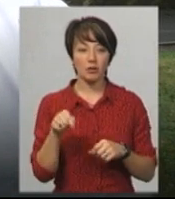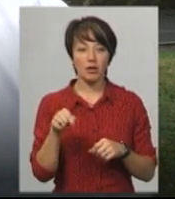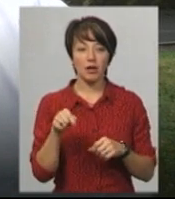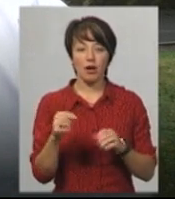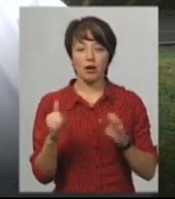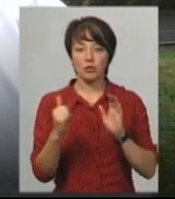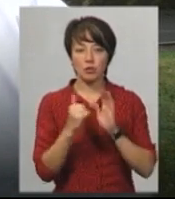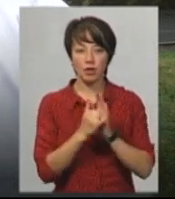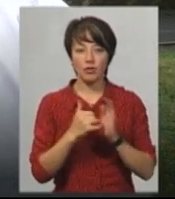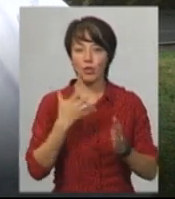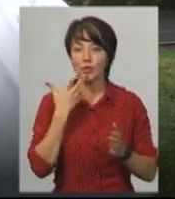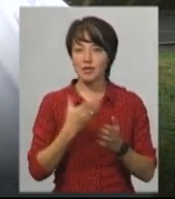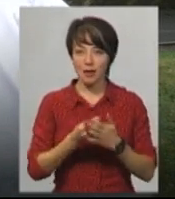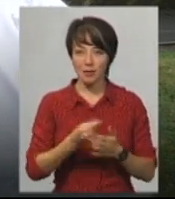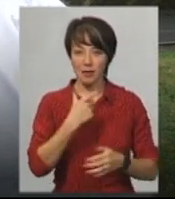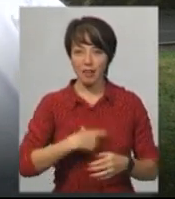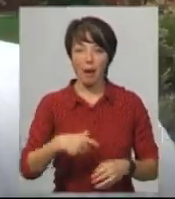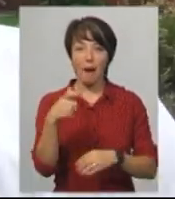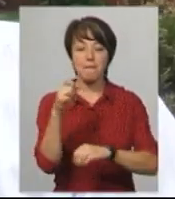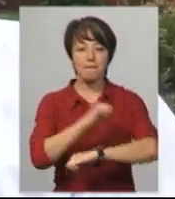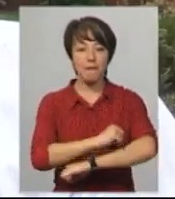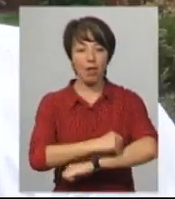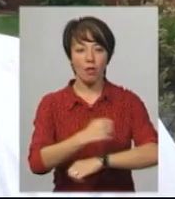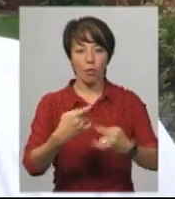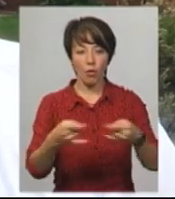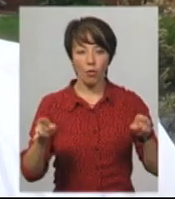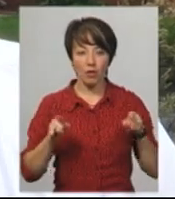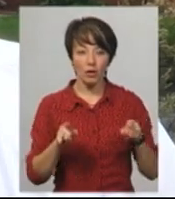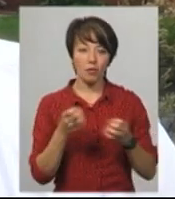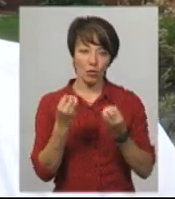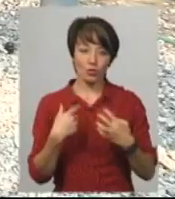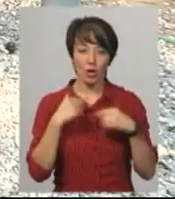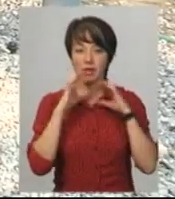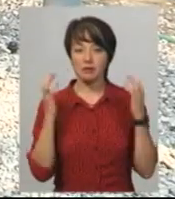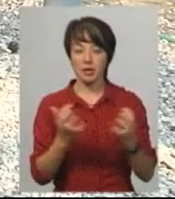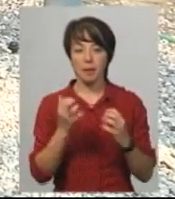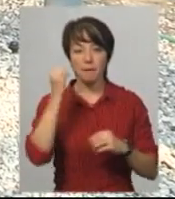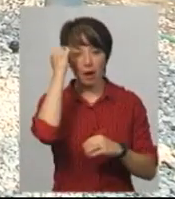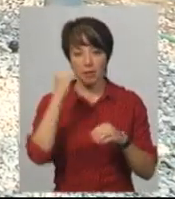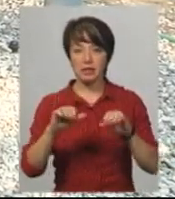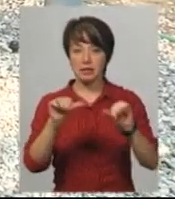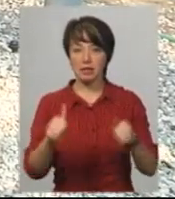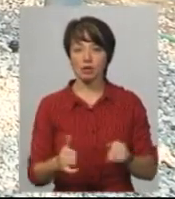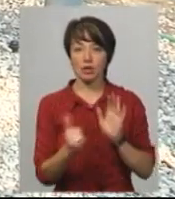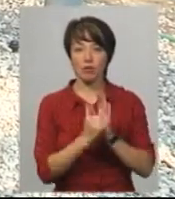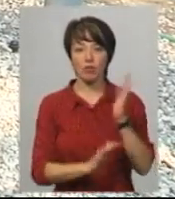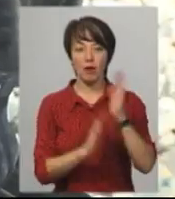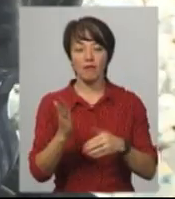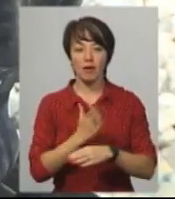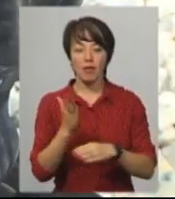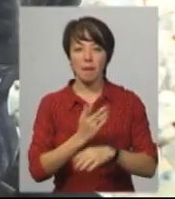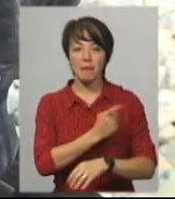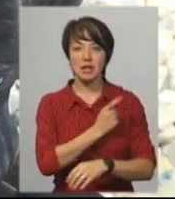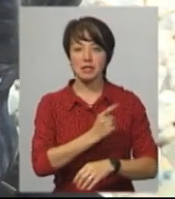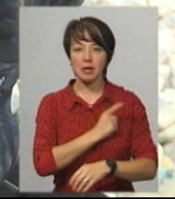себе на балконі. Він певний час там перебував. Таким чином, от просто я його зберіг. Пам'ятний знак, встановлений у сквері, виготовили майстри